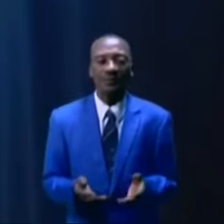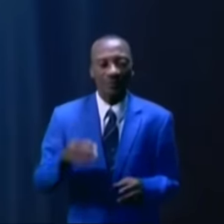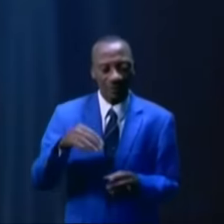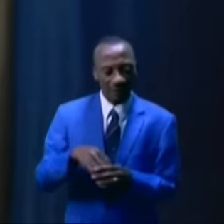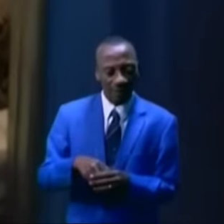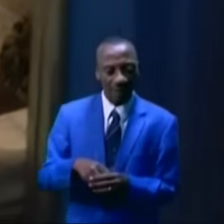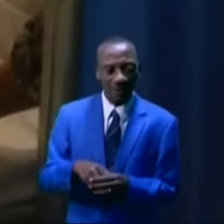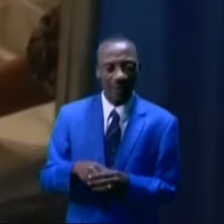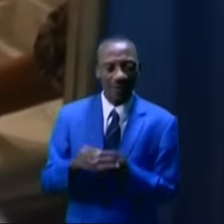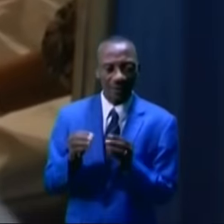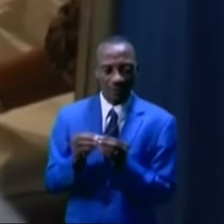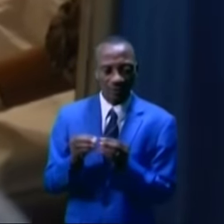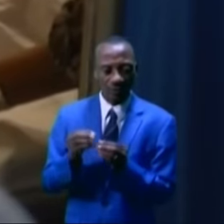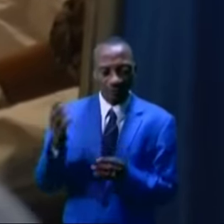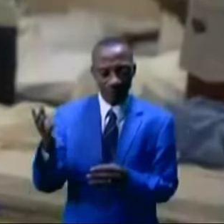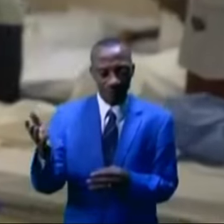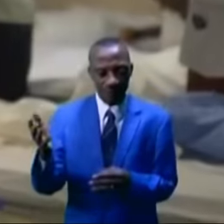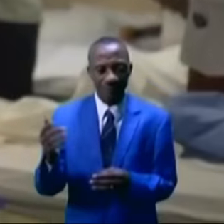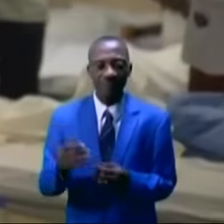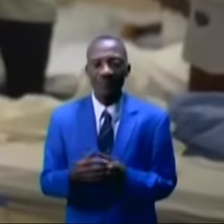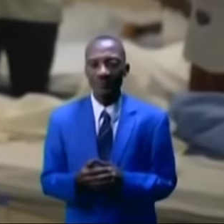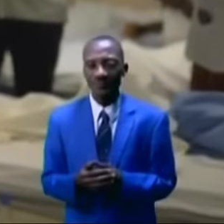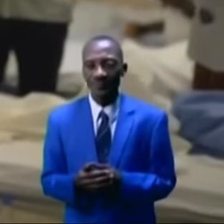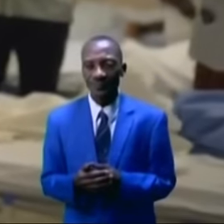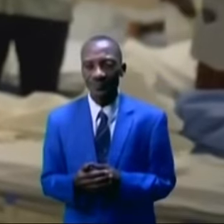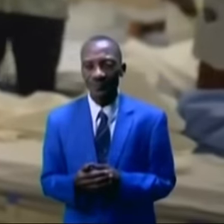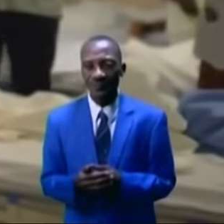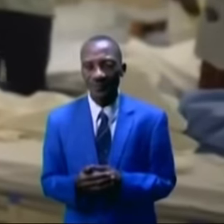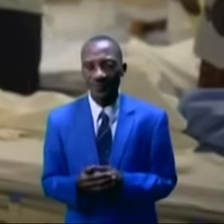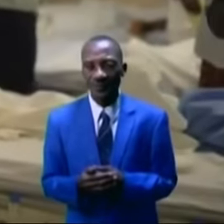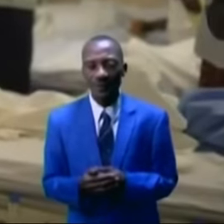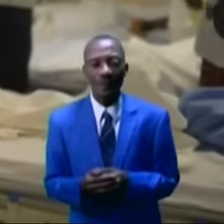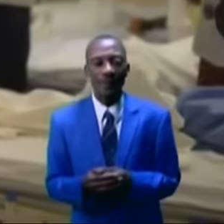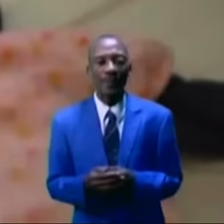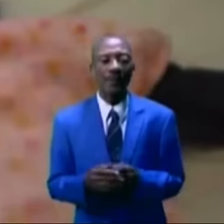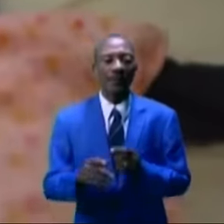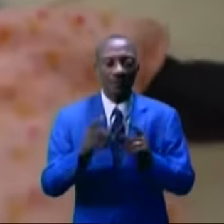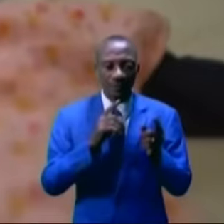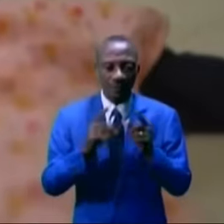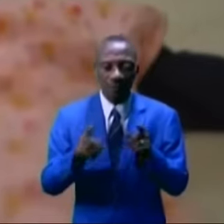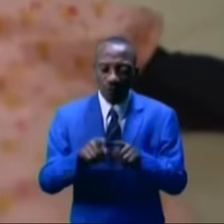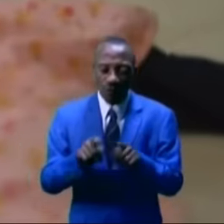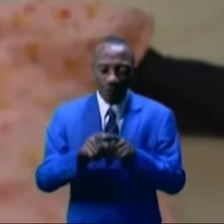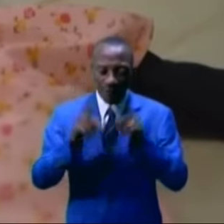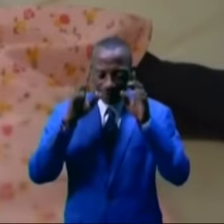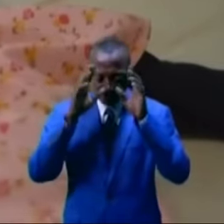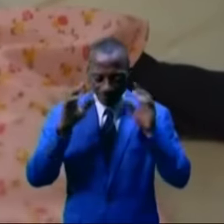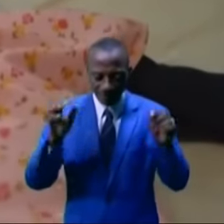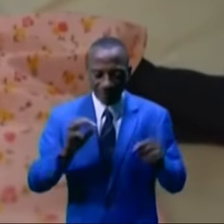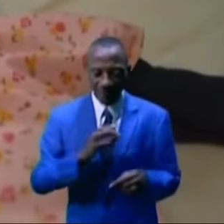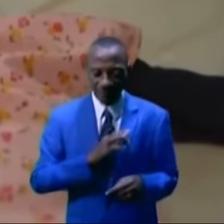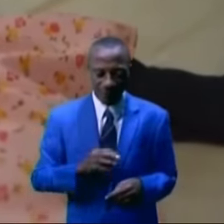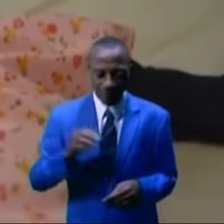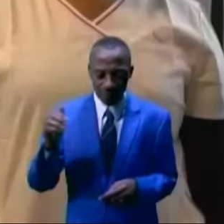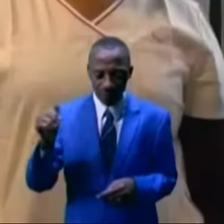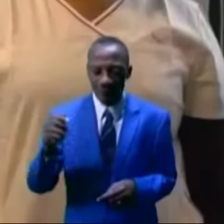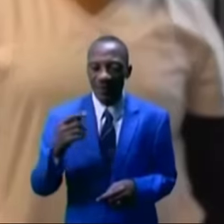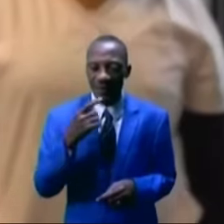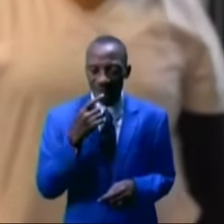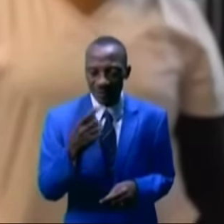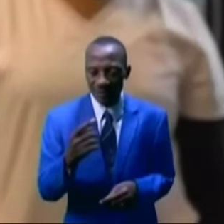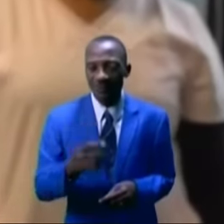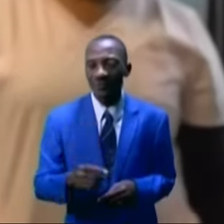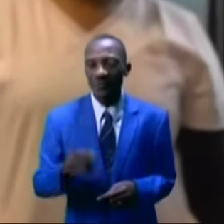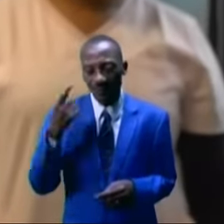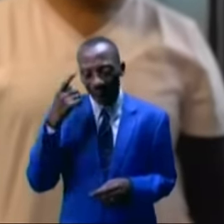plupart d'une dizaine d'années, échangent quelques mots avec l'épouse du chef de l'État. Fais mal, hein? Ça va